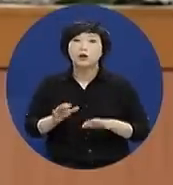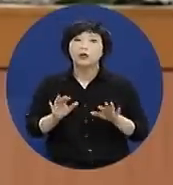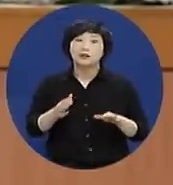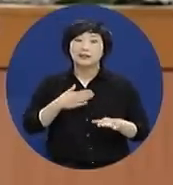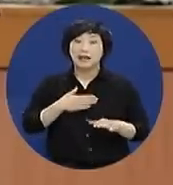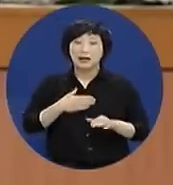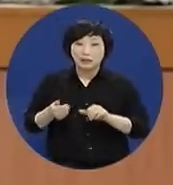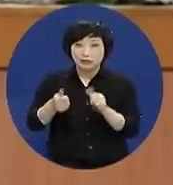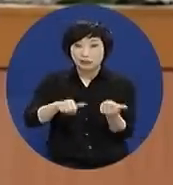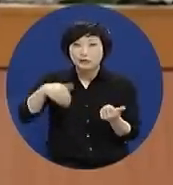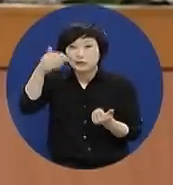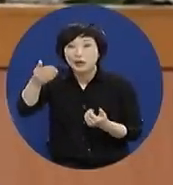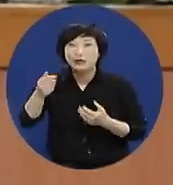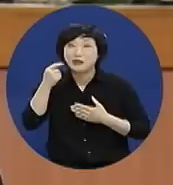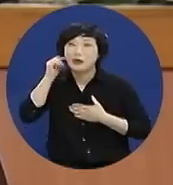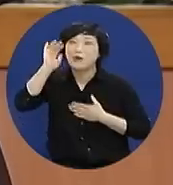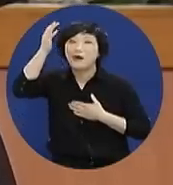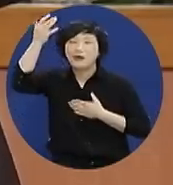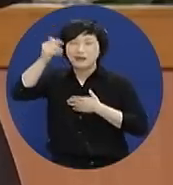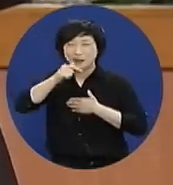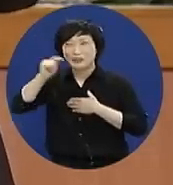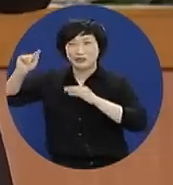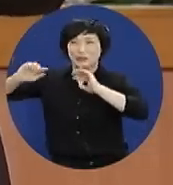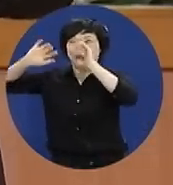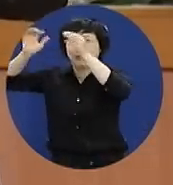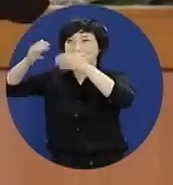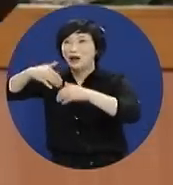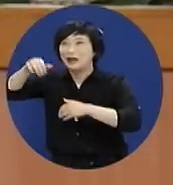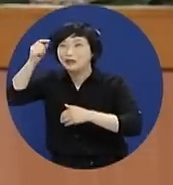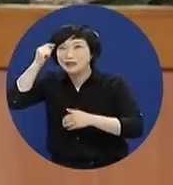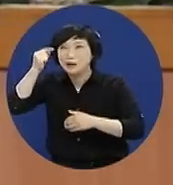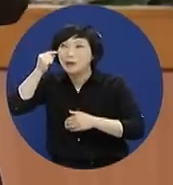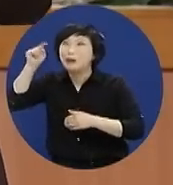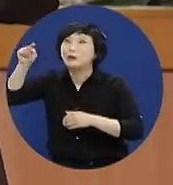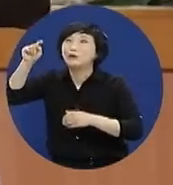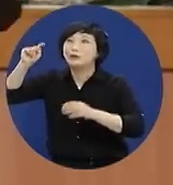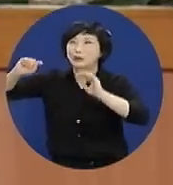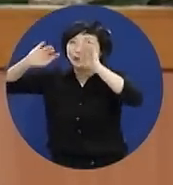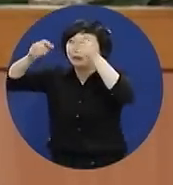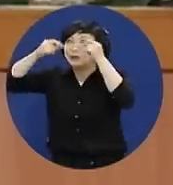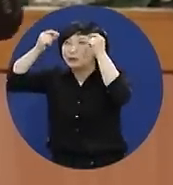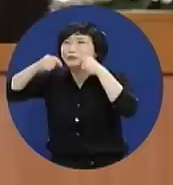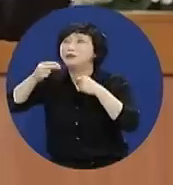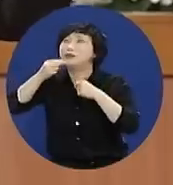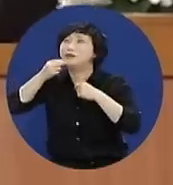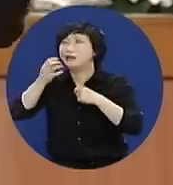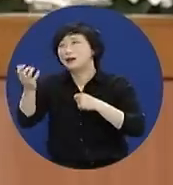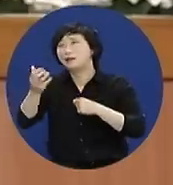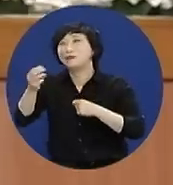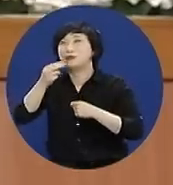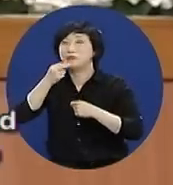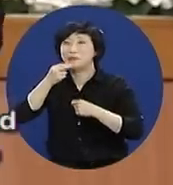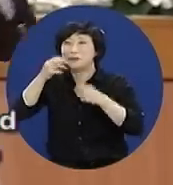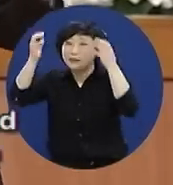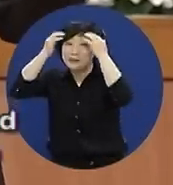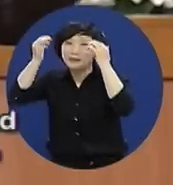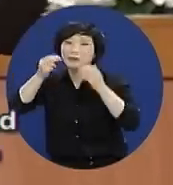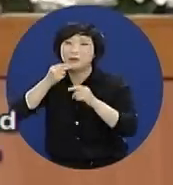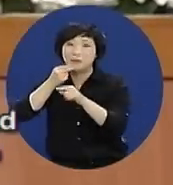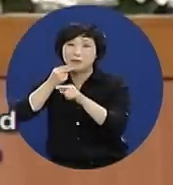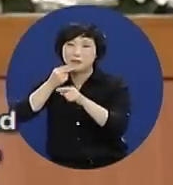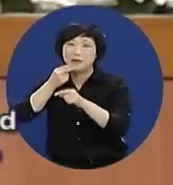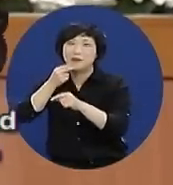死んだ後入る栄光の神の国そこには涙も痛みも苦しみもロクも